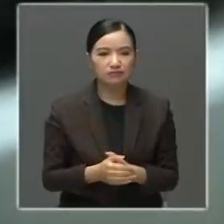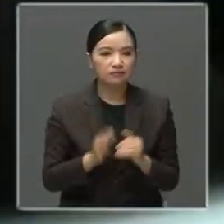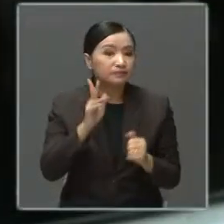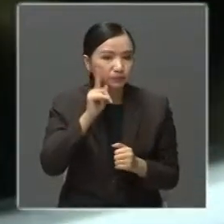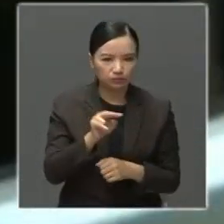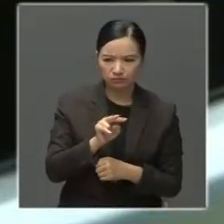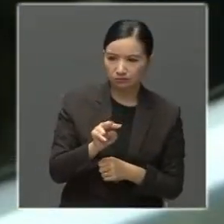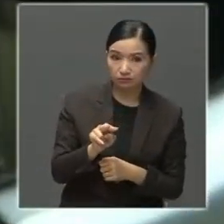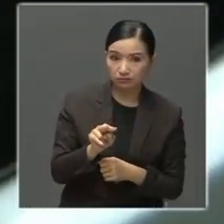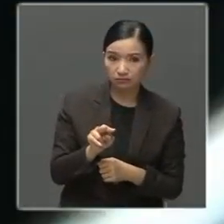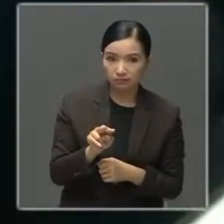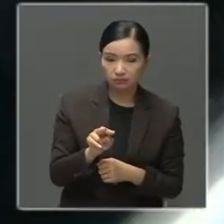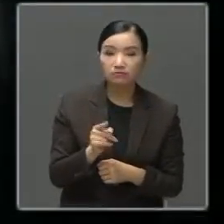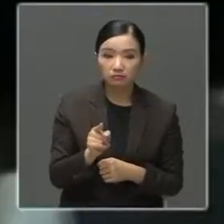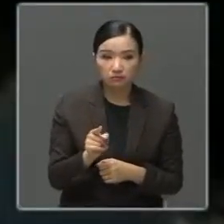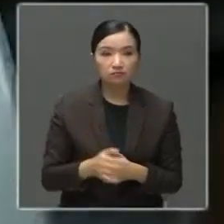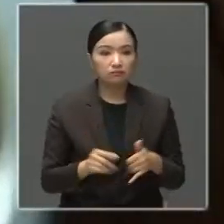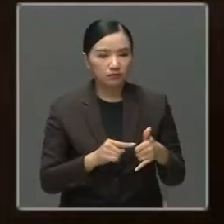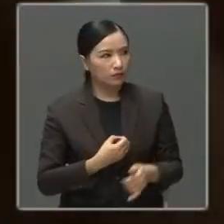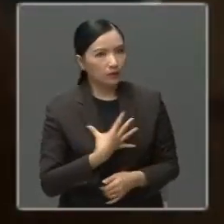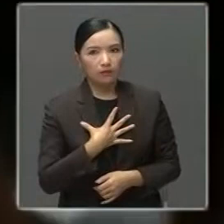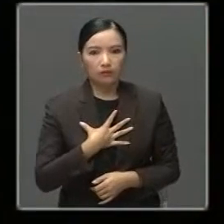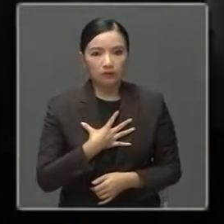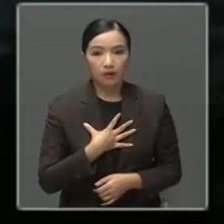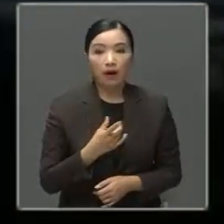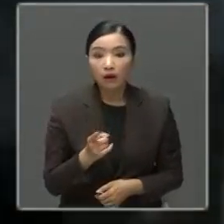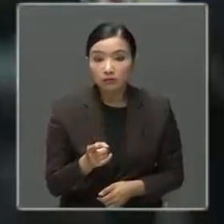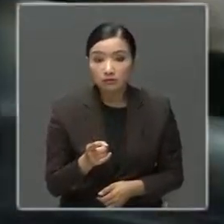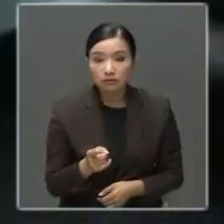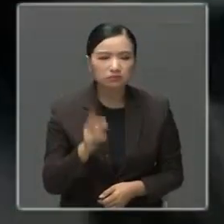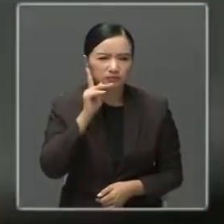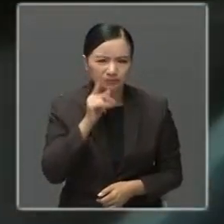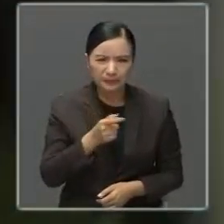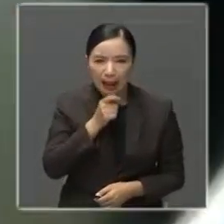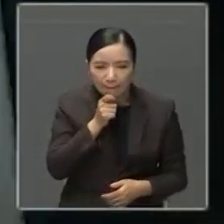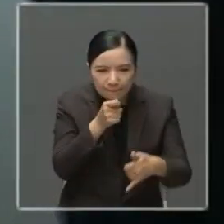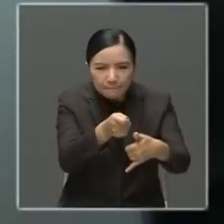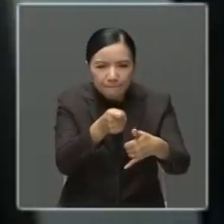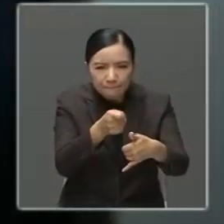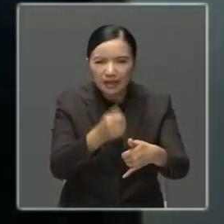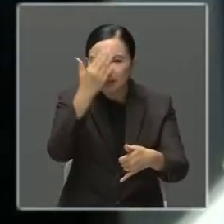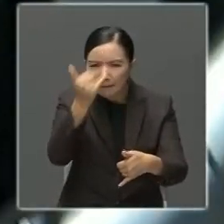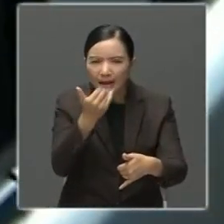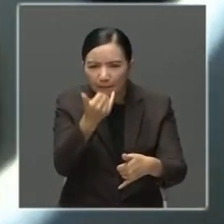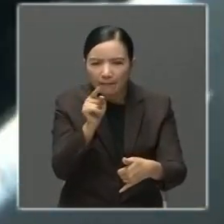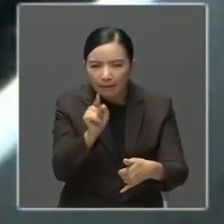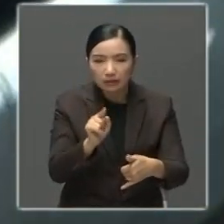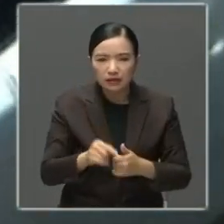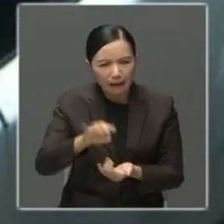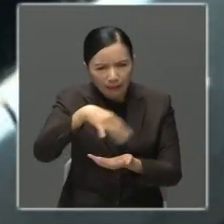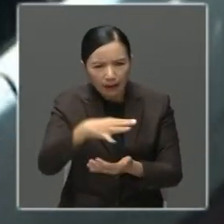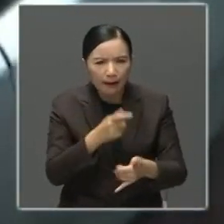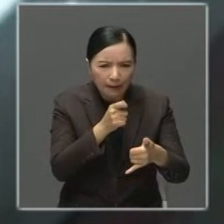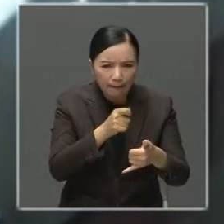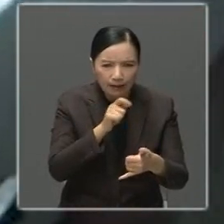พอมาเจอมาปะกันผู้ต้องหาเนี่ยตกใจเลยนะคุณนุ่นและนักข่าวพยายามยื่นไมค์ไปถามบอกทำไมถึงทำแบบนี้เล่าเหตุการณ์เล่าอะไ